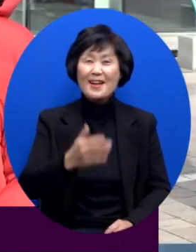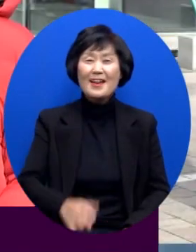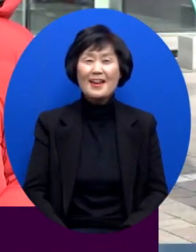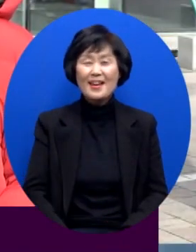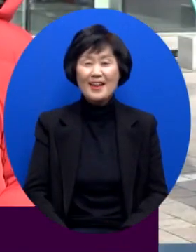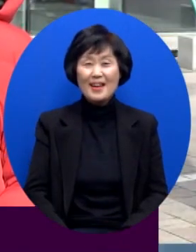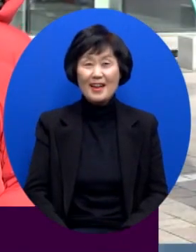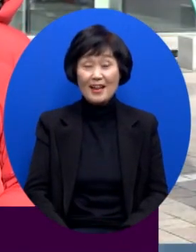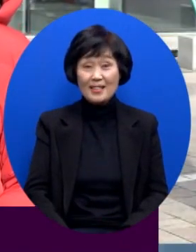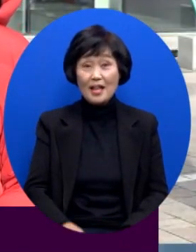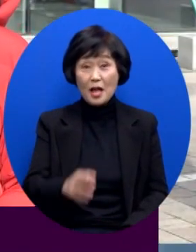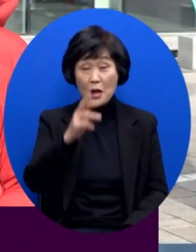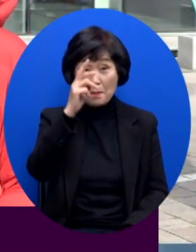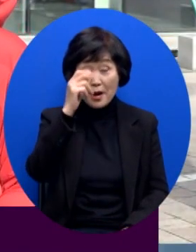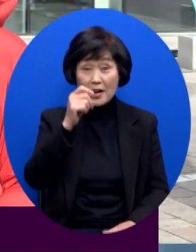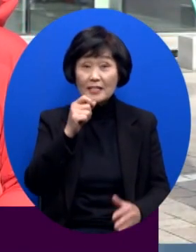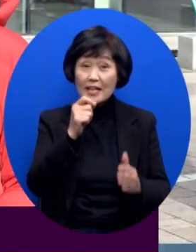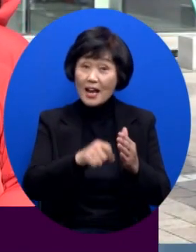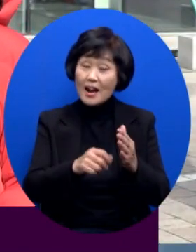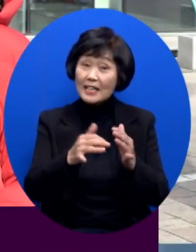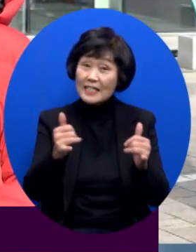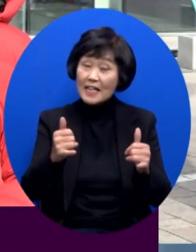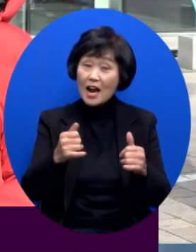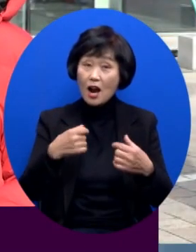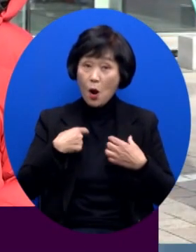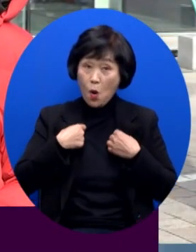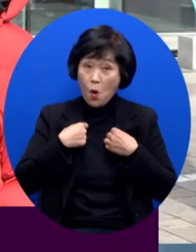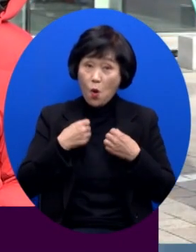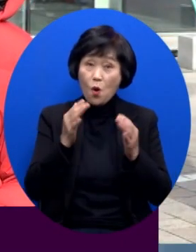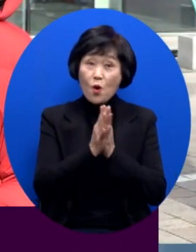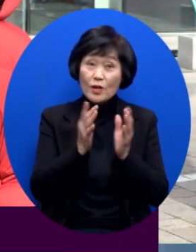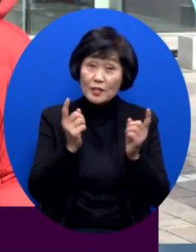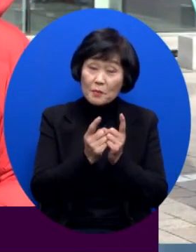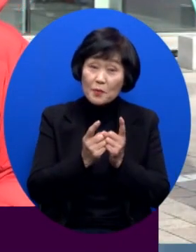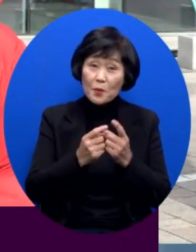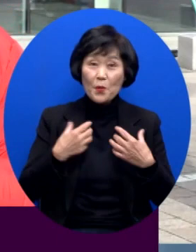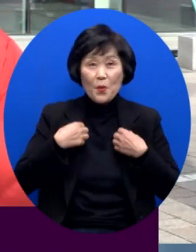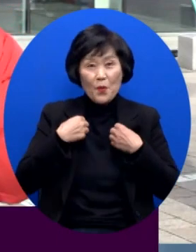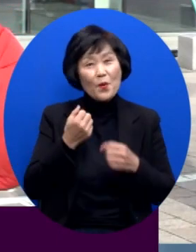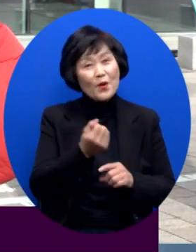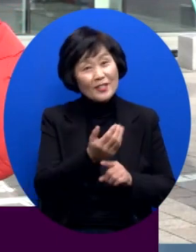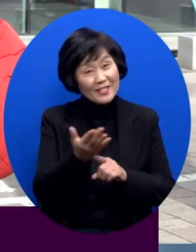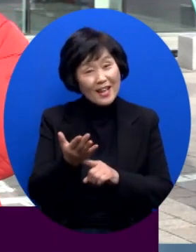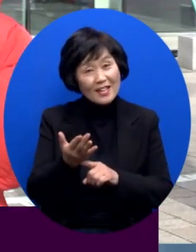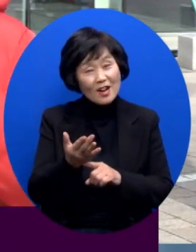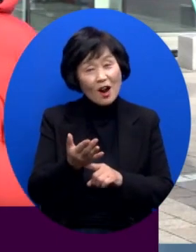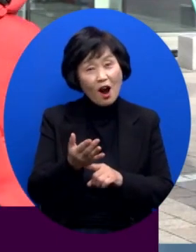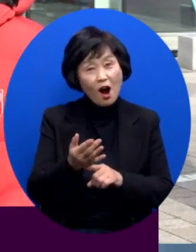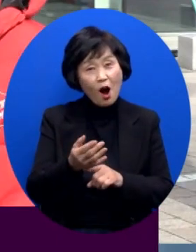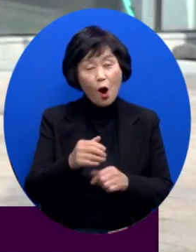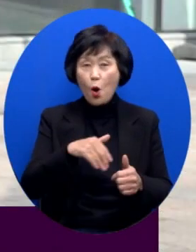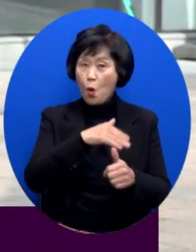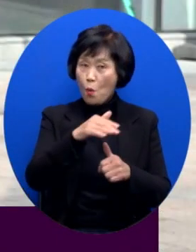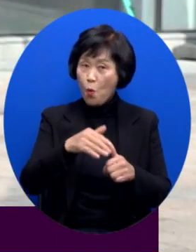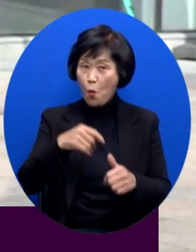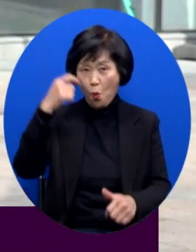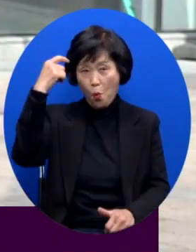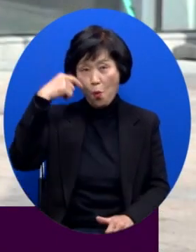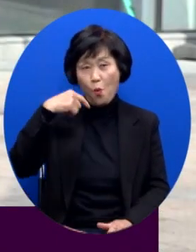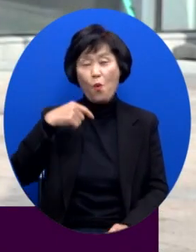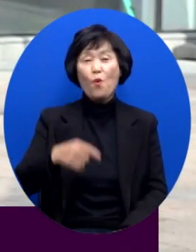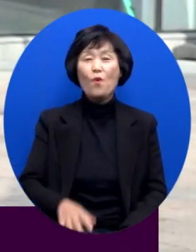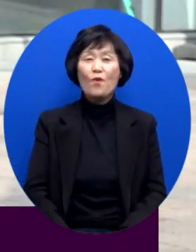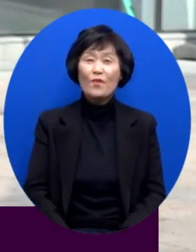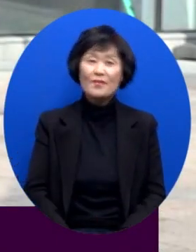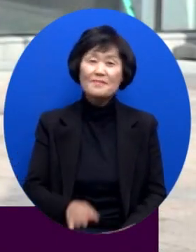네, 박세현 기자가 구세군 옷을 입고 직접 전해주시니까 현장감이 더 느껴지는 것 같습니다. 네,